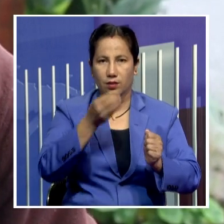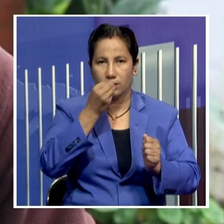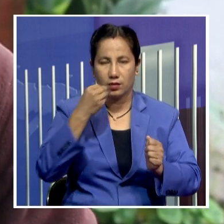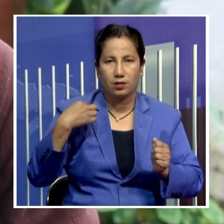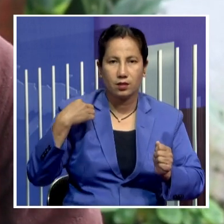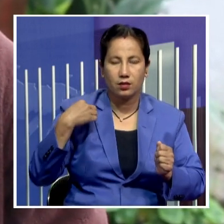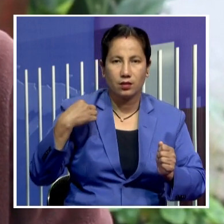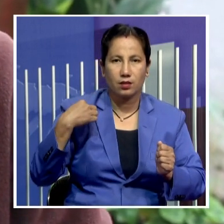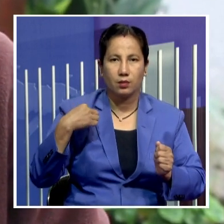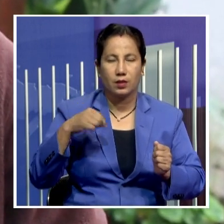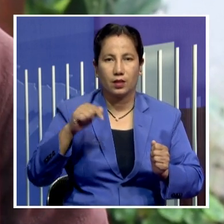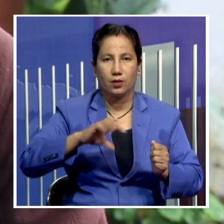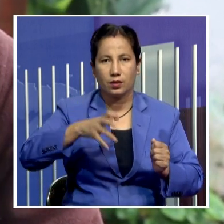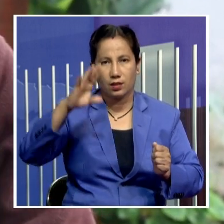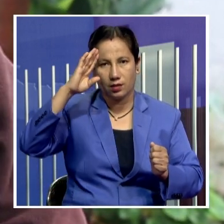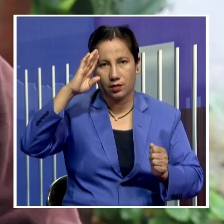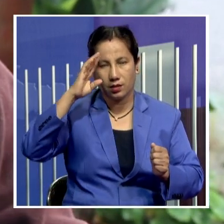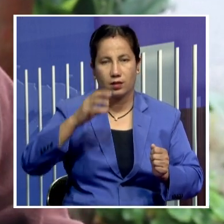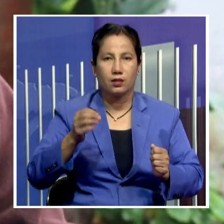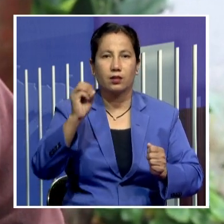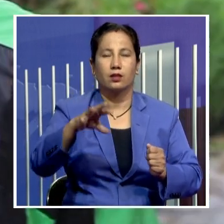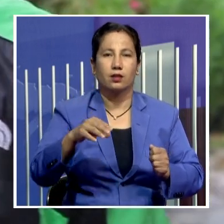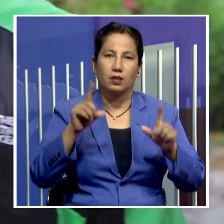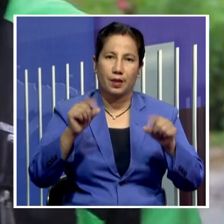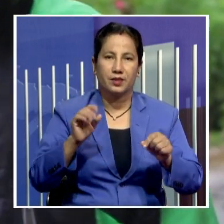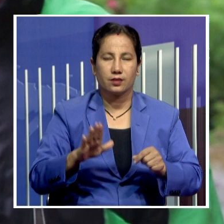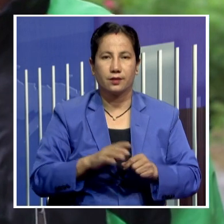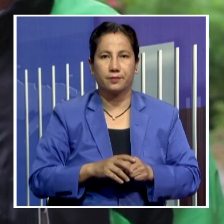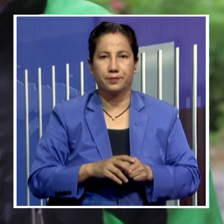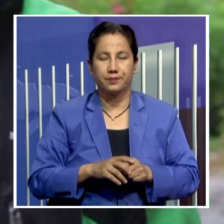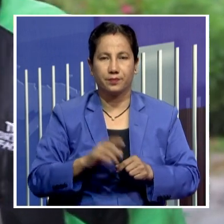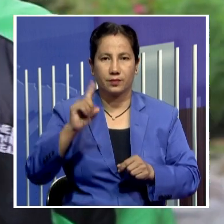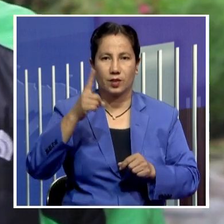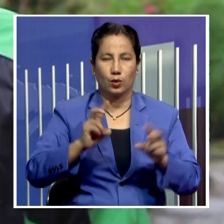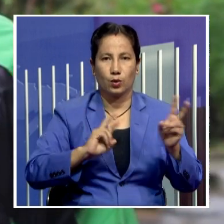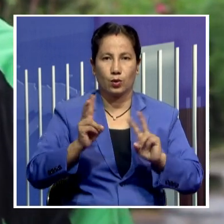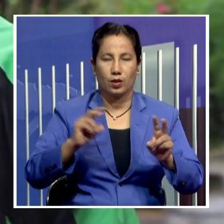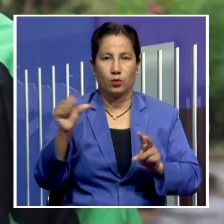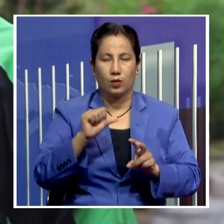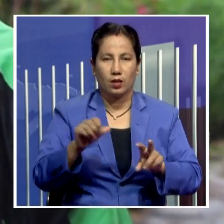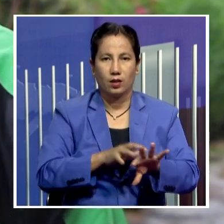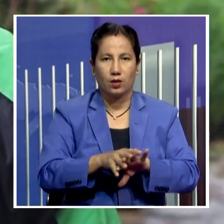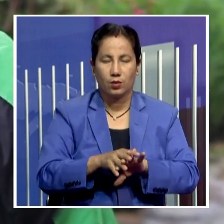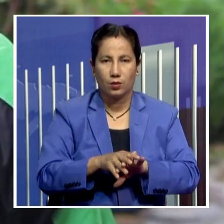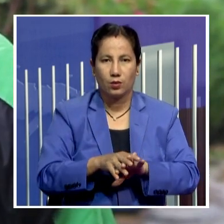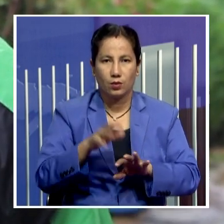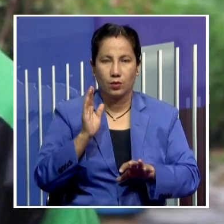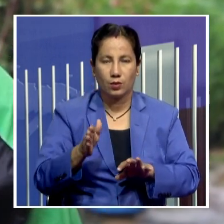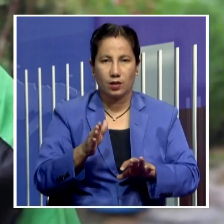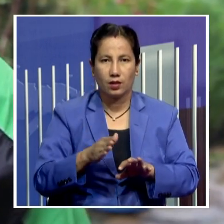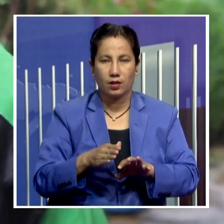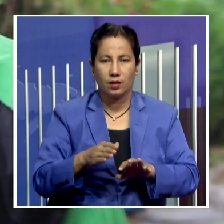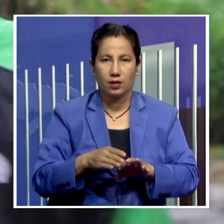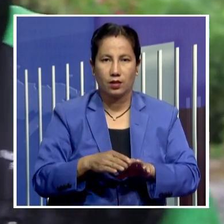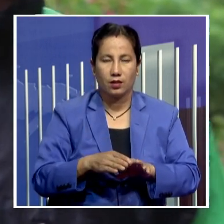कपास यो स्थानीय सरकारले उपलब्ध गराइदिनु पर्यो। पहिलो कुरा उहाँहरूले पहिरो गएकोमालाई